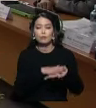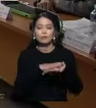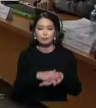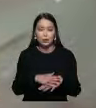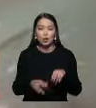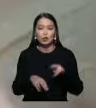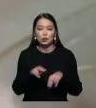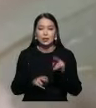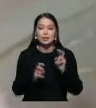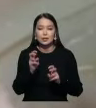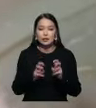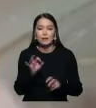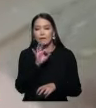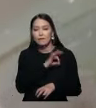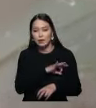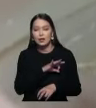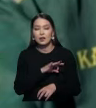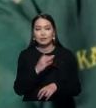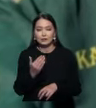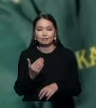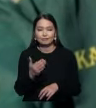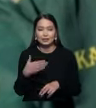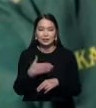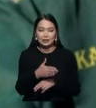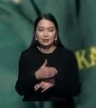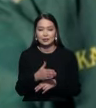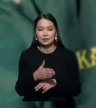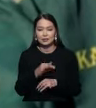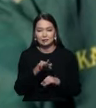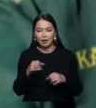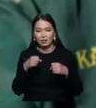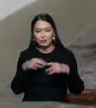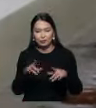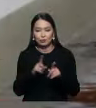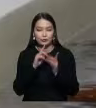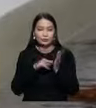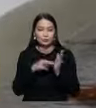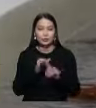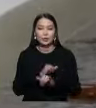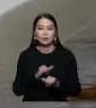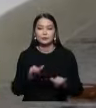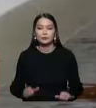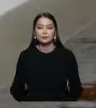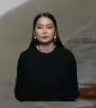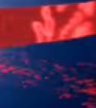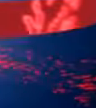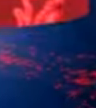строительство заводов, выгодные методы выращивания рыб, а также их лечение. Дана Ермак, Нуржан Махмутов, Астана